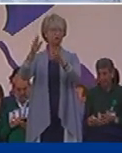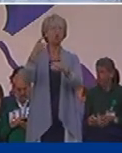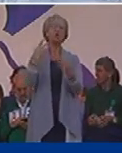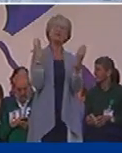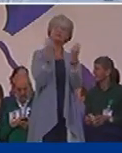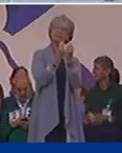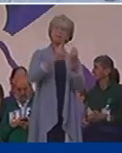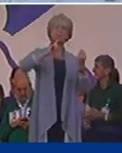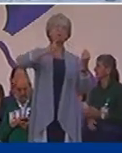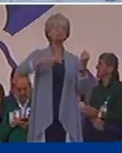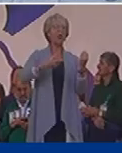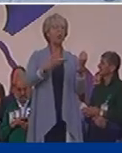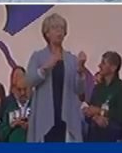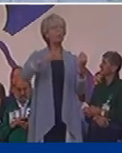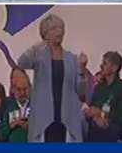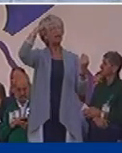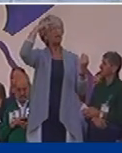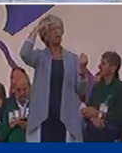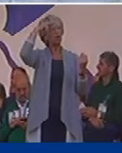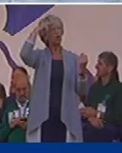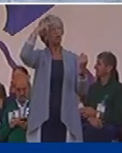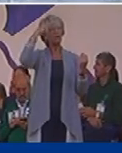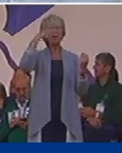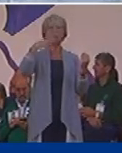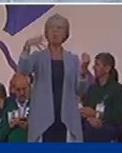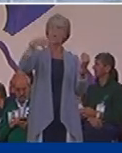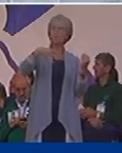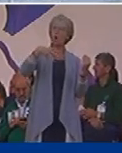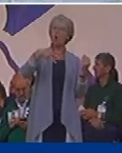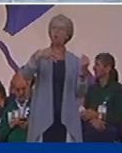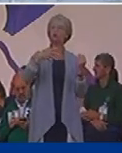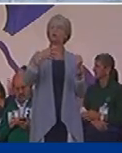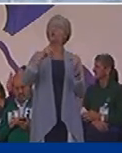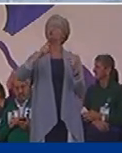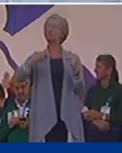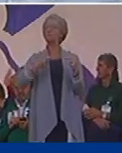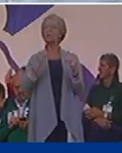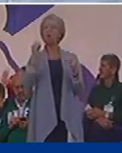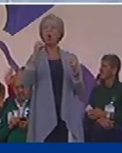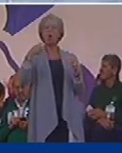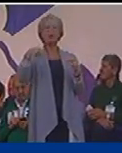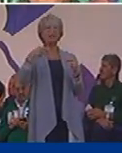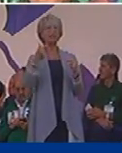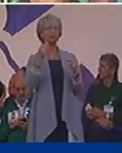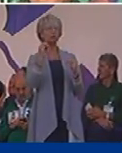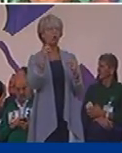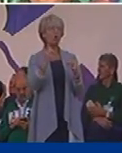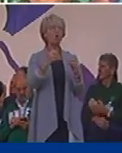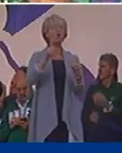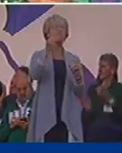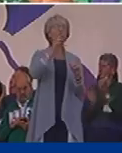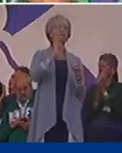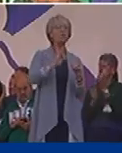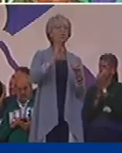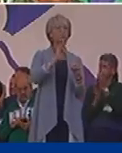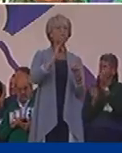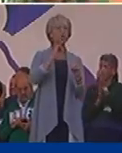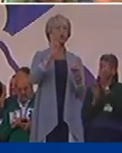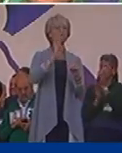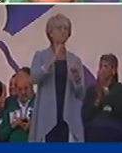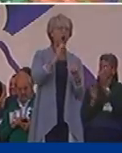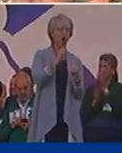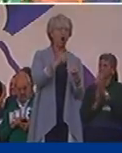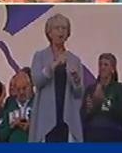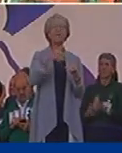Gianluca noi ricordiamo Cesarino Monti, ricordiamo Gilberto Oneto, ricordiamo Fulvio Follegot, ricordiamo